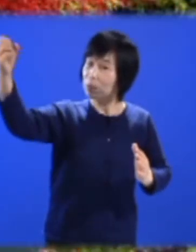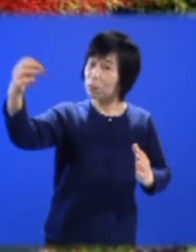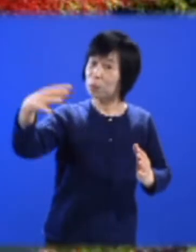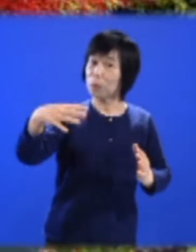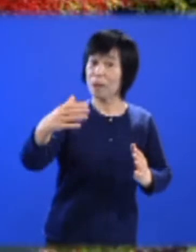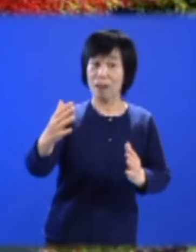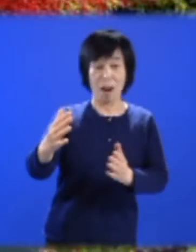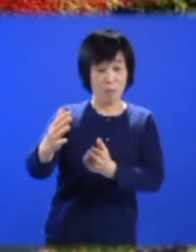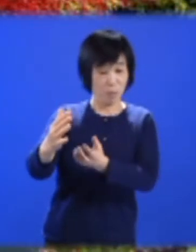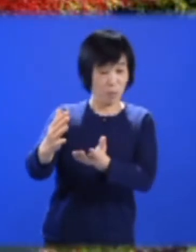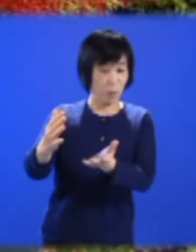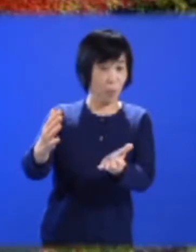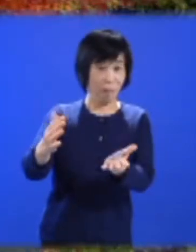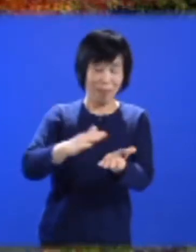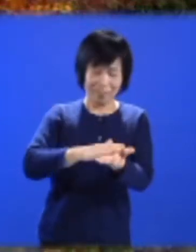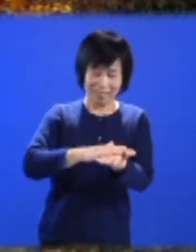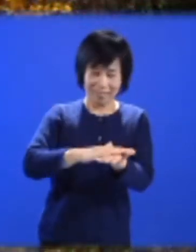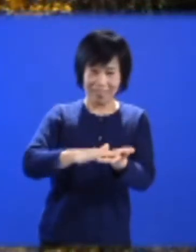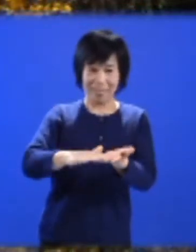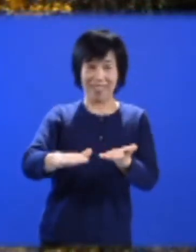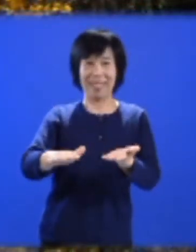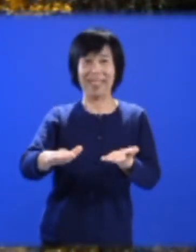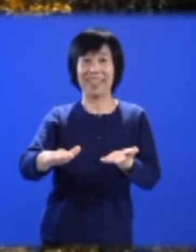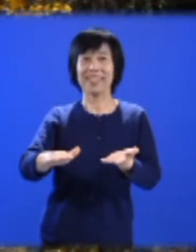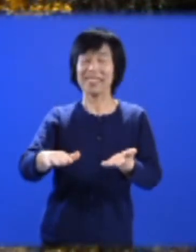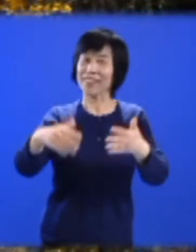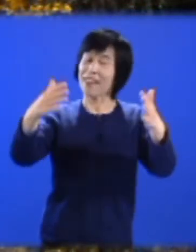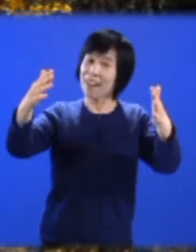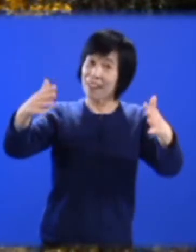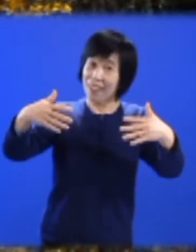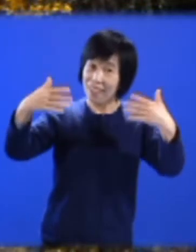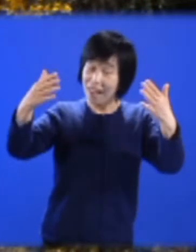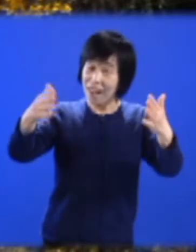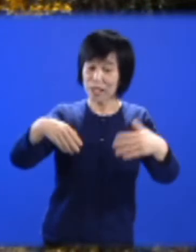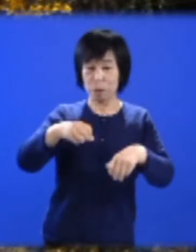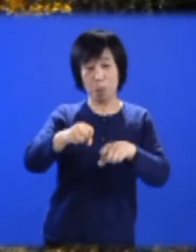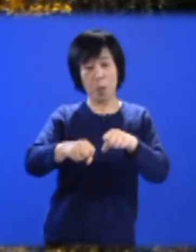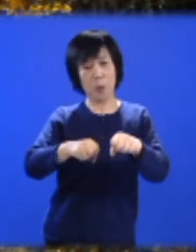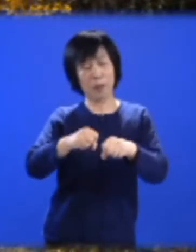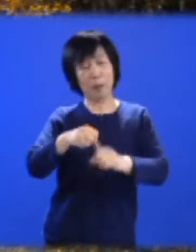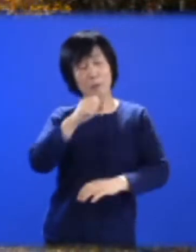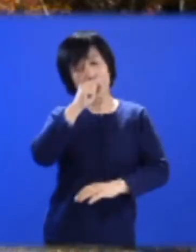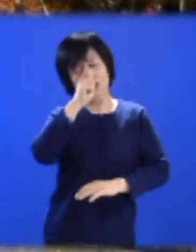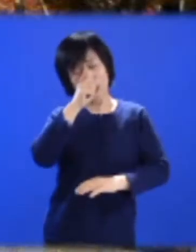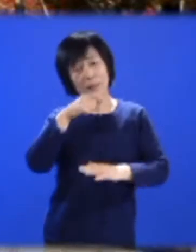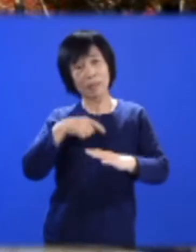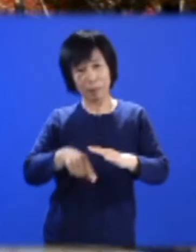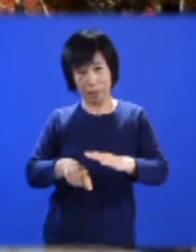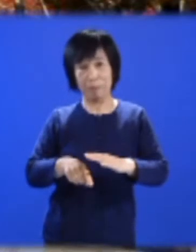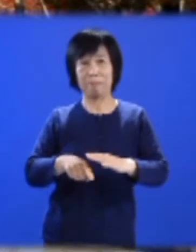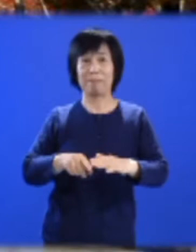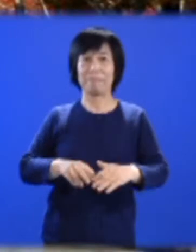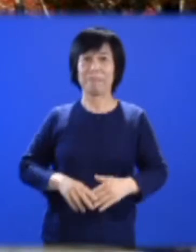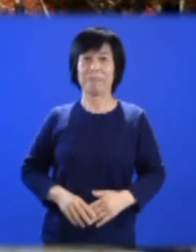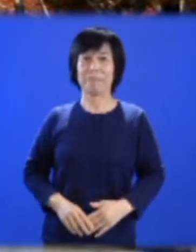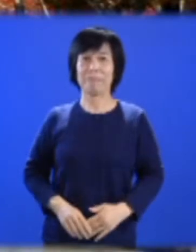え満点ですよ。紅葉を楽しみながらサイクリングもいいですよね。